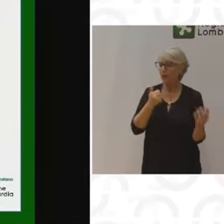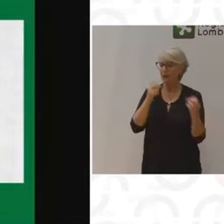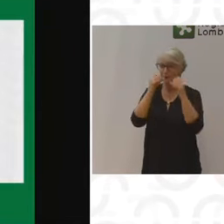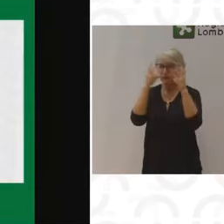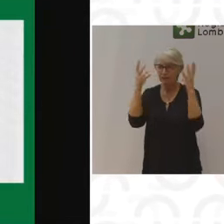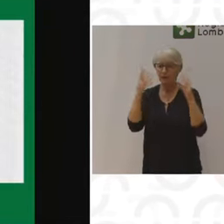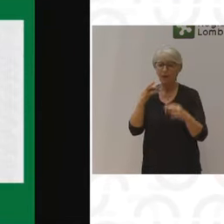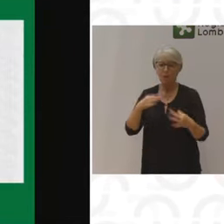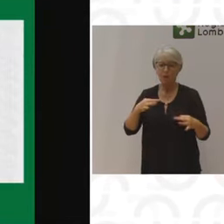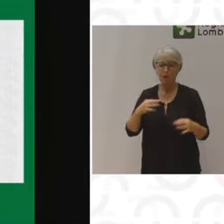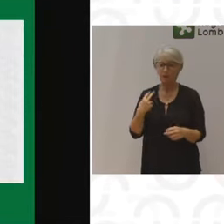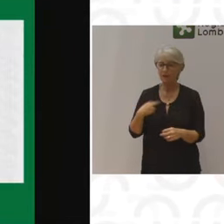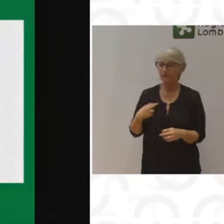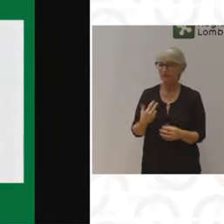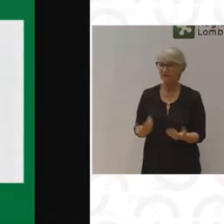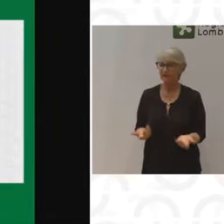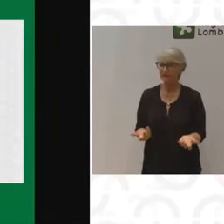di qualità di vita.